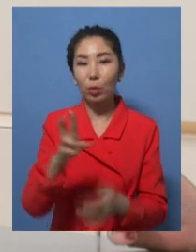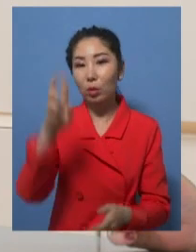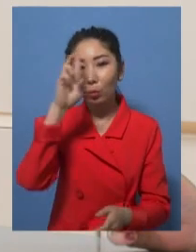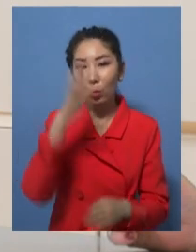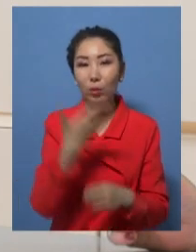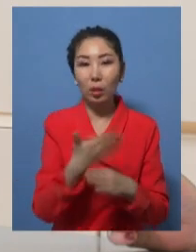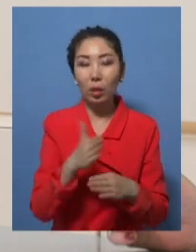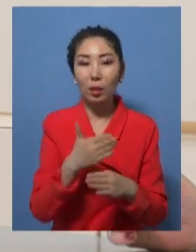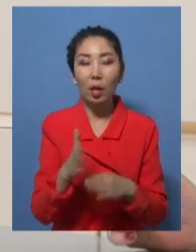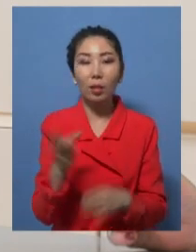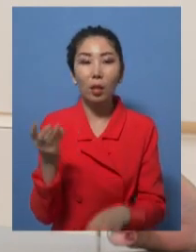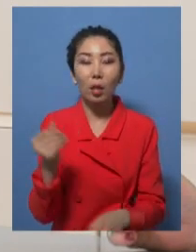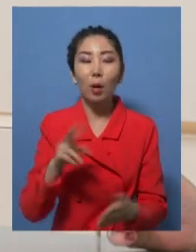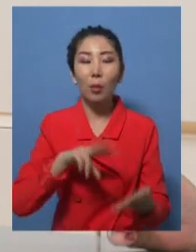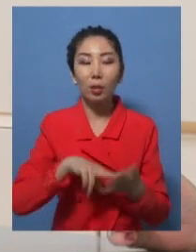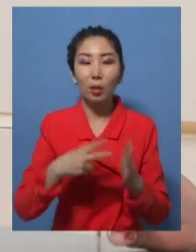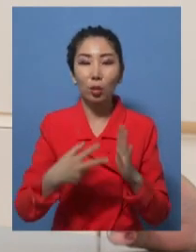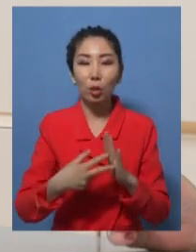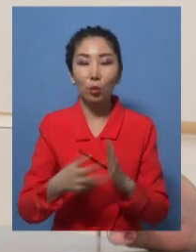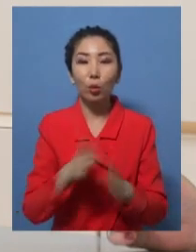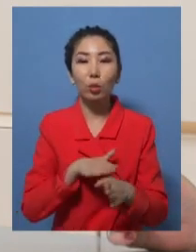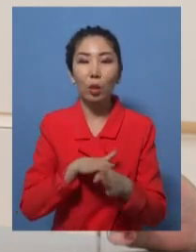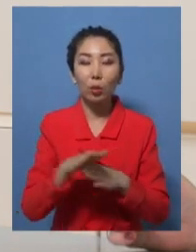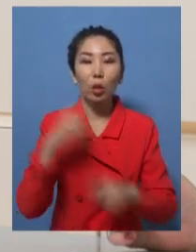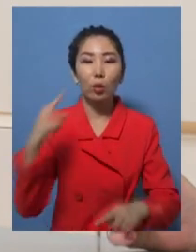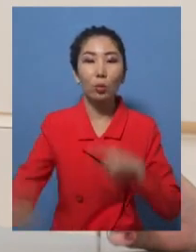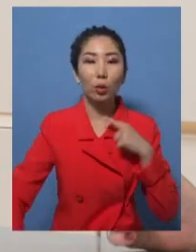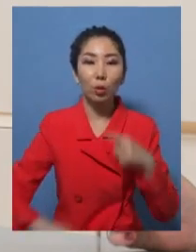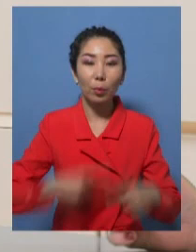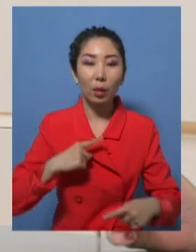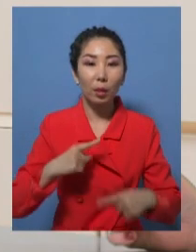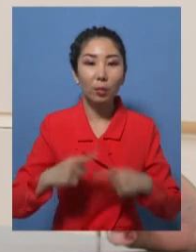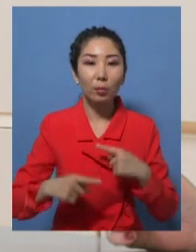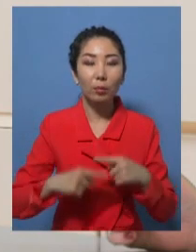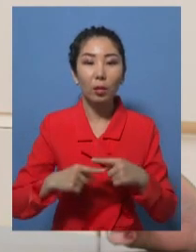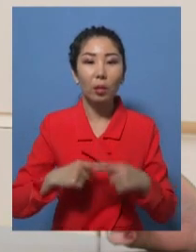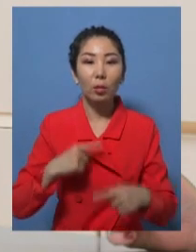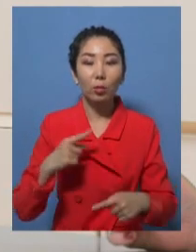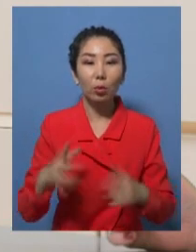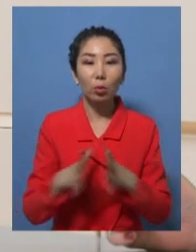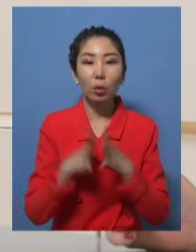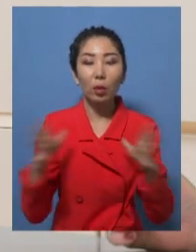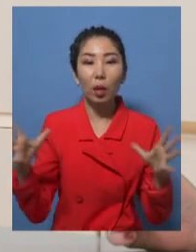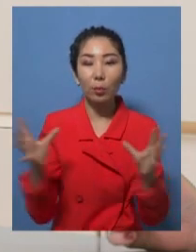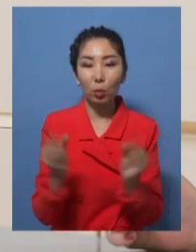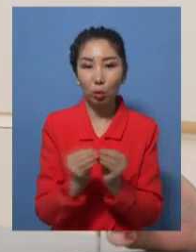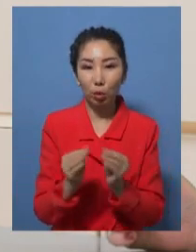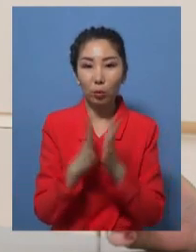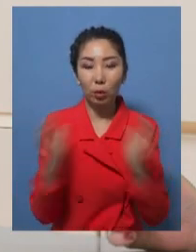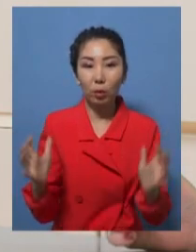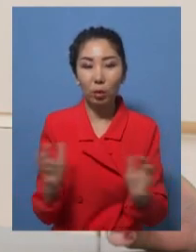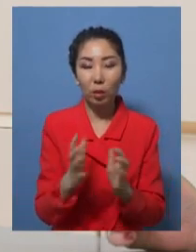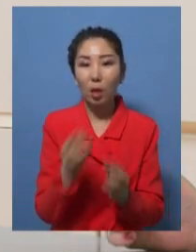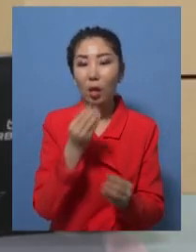жатқан ақша ол мақсатына дейін жету керек, өскелең ұрпаққа жаңағы өсіп жетілуіне толықтай қамту үшін белгіленген